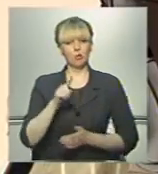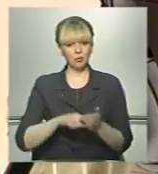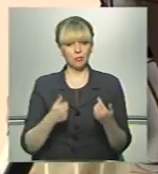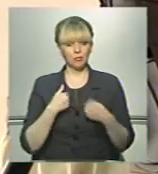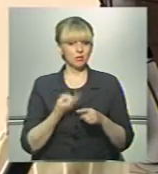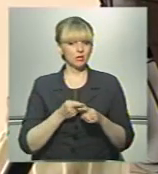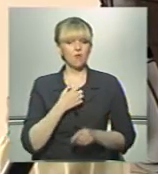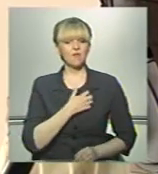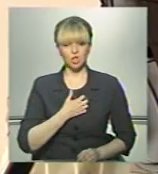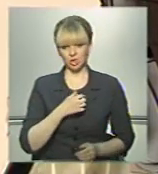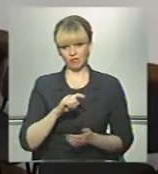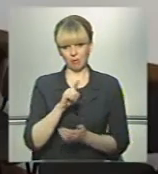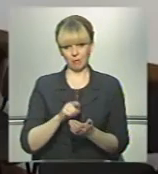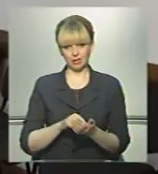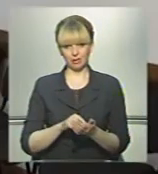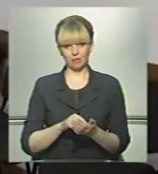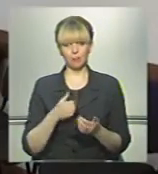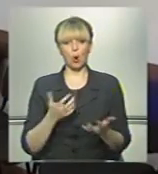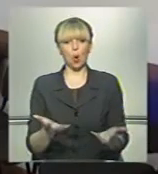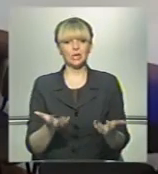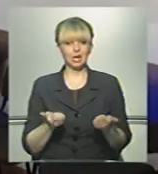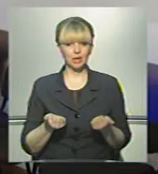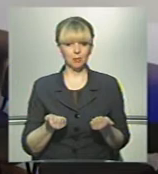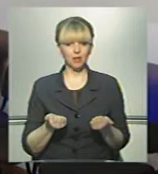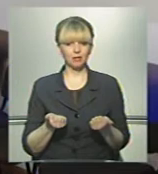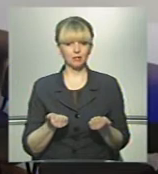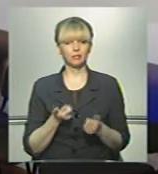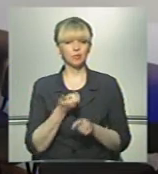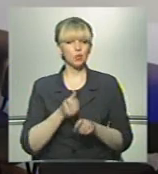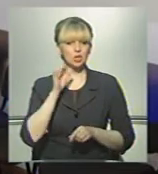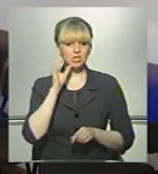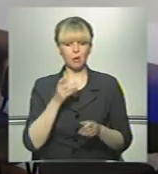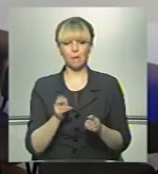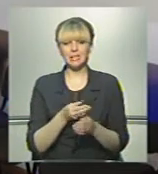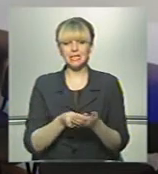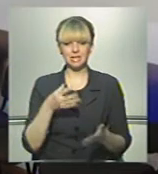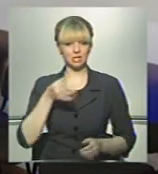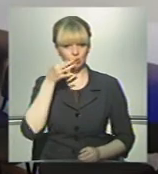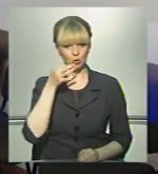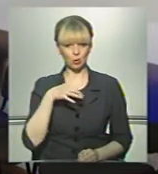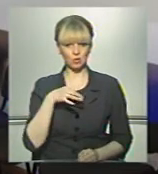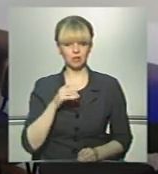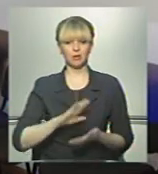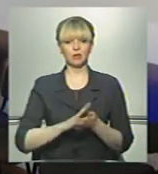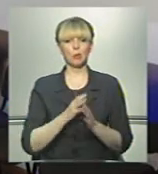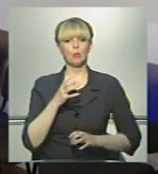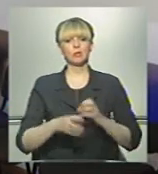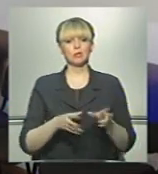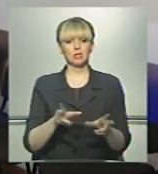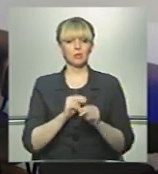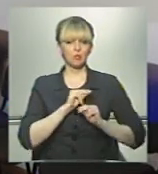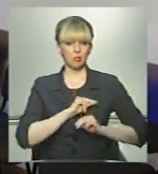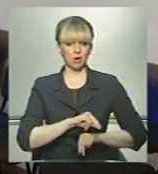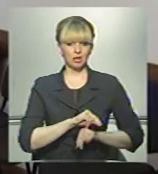це дуже важливе питання. Ми отримали доволі серйозний і безцінний досвід в умовах міжнародної